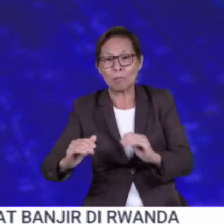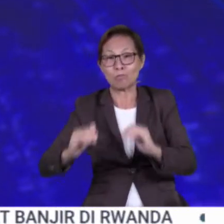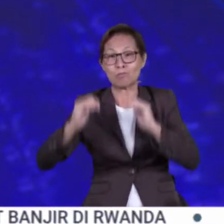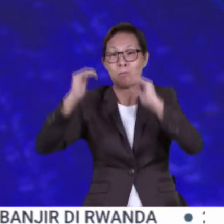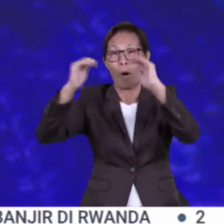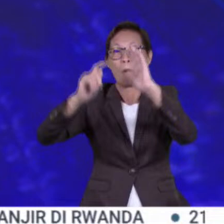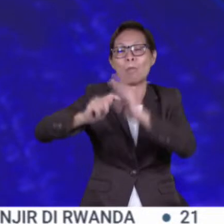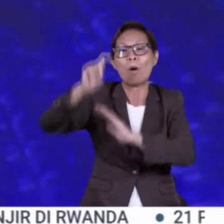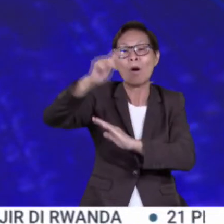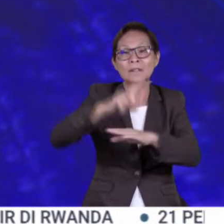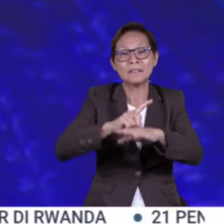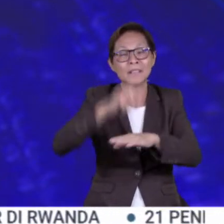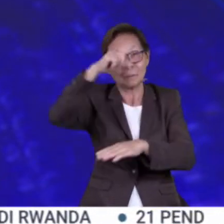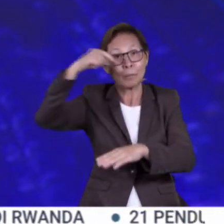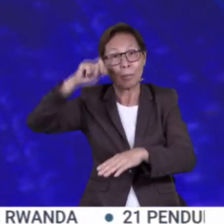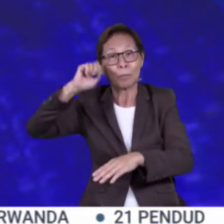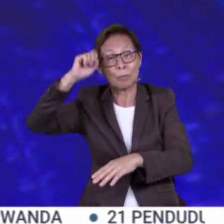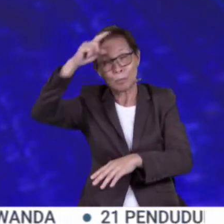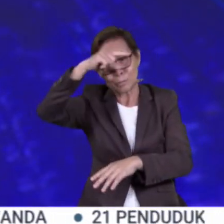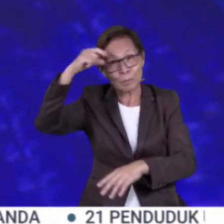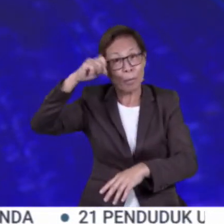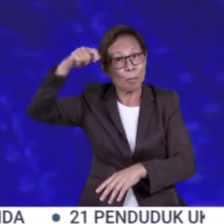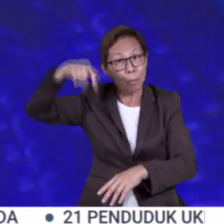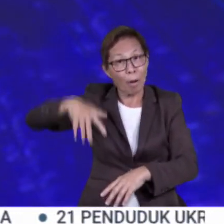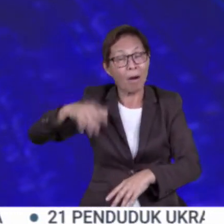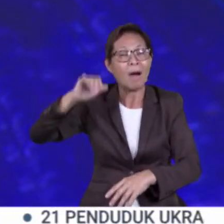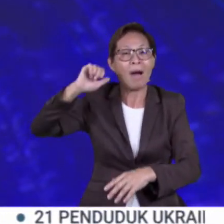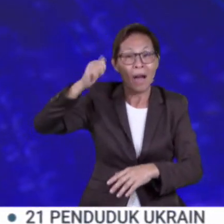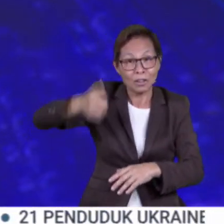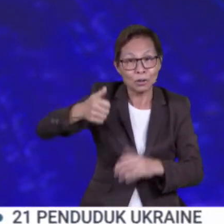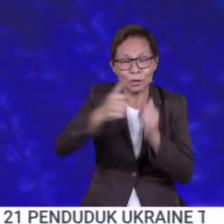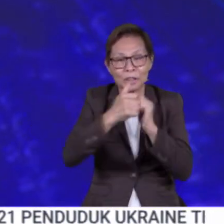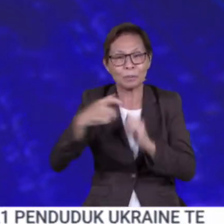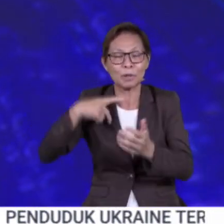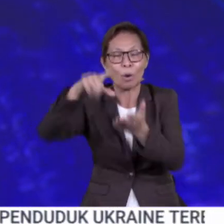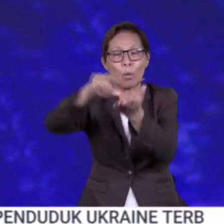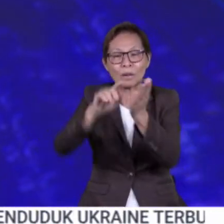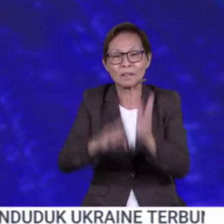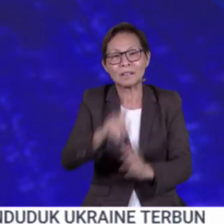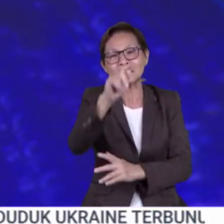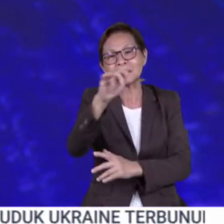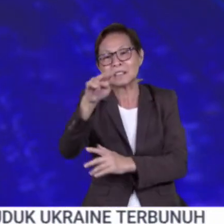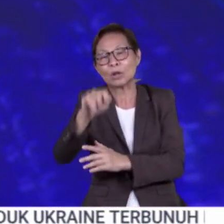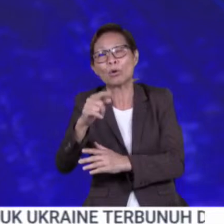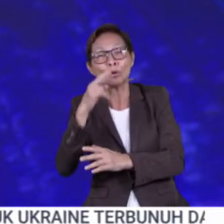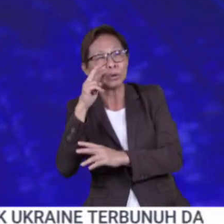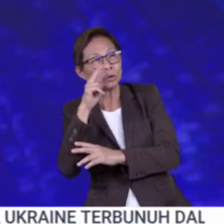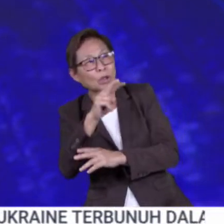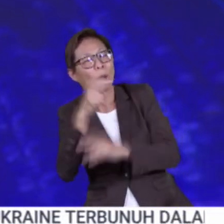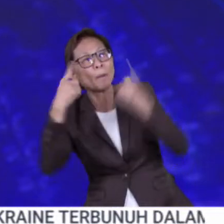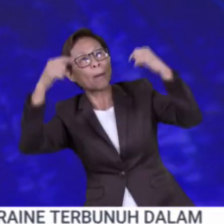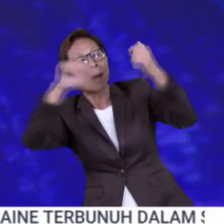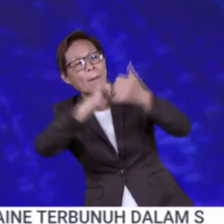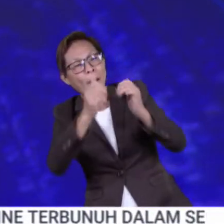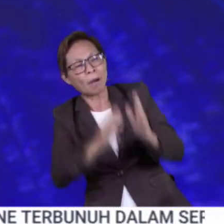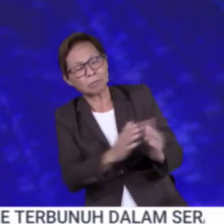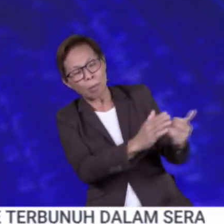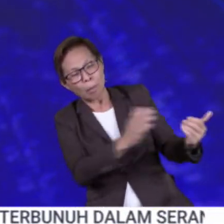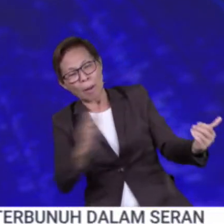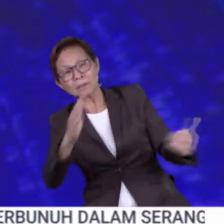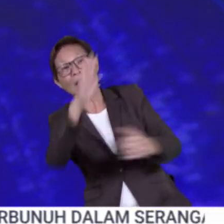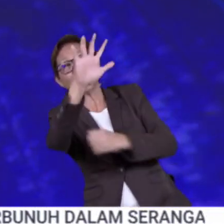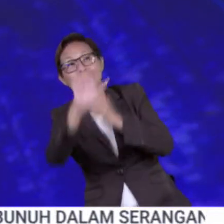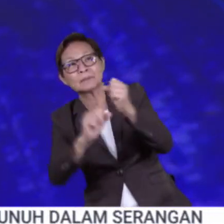bagi edisi di Kemboja esok, kita bersama wartawan Tina Rama untuk mengimbas kembali pencapaian atlet sepanjang 5 tahun